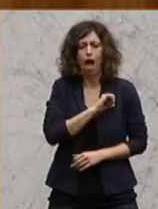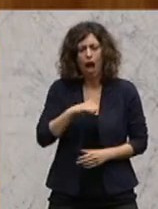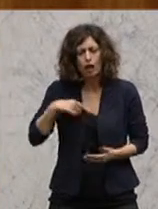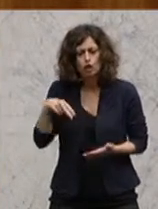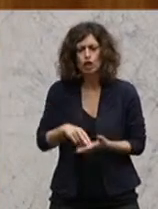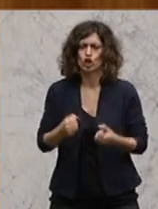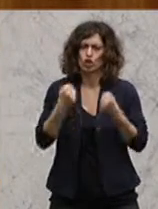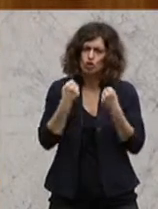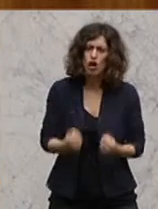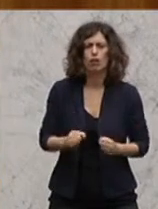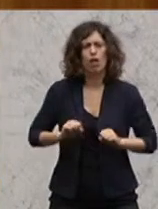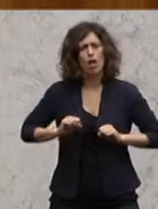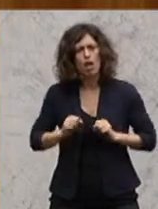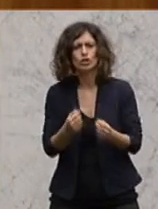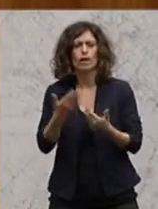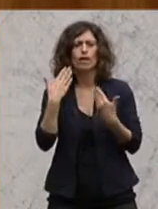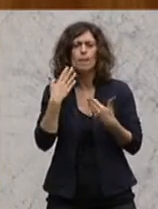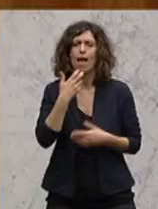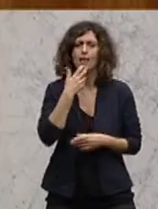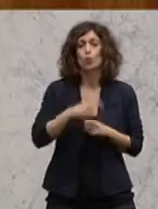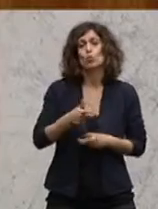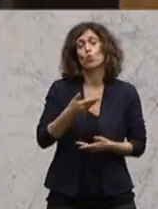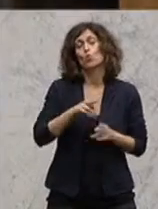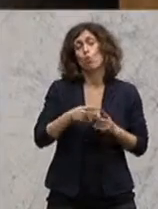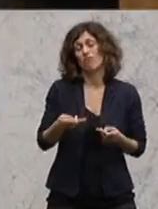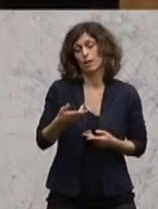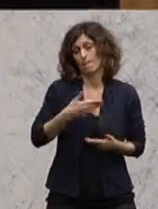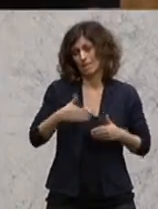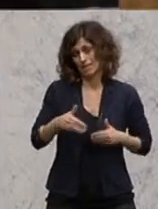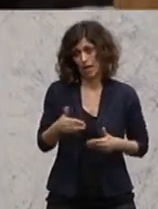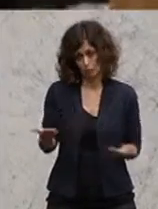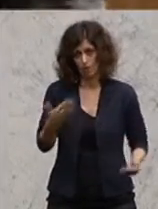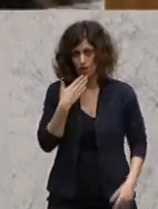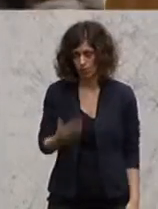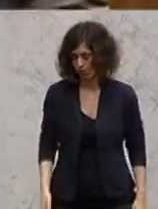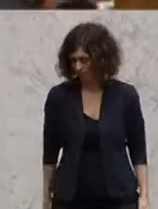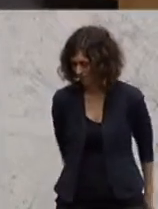starkes und engagiertes Klima-, Energie- und Umweltministerium. Danke.